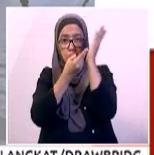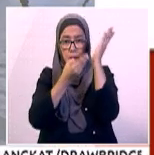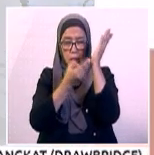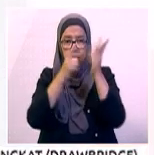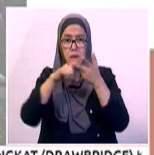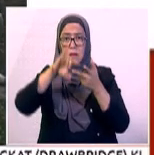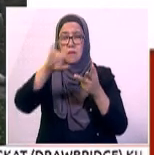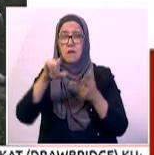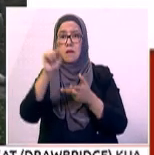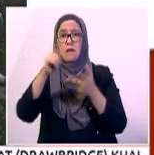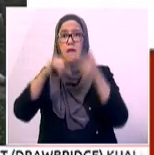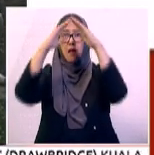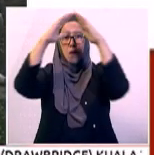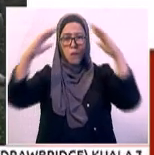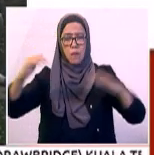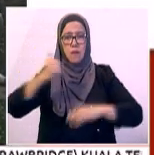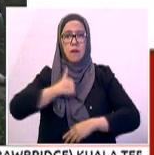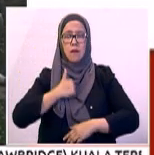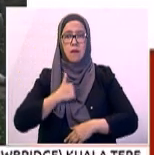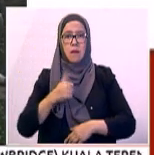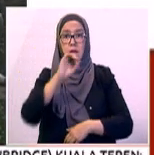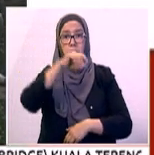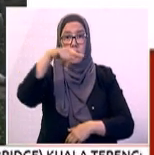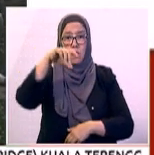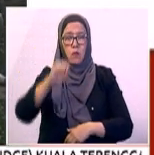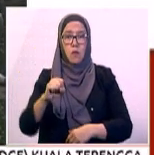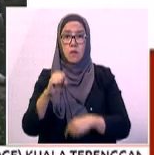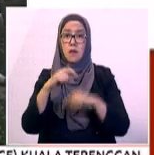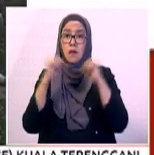Ops Icebreaker bakal berakhir 4 Ogos ini.